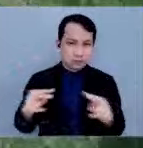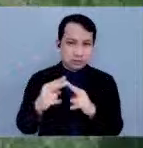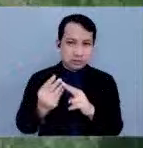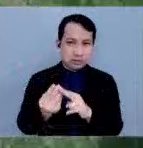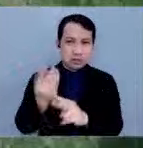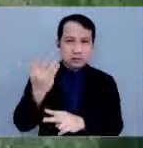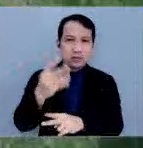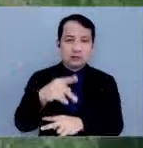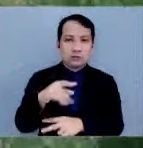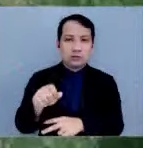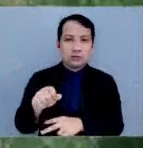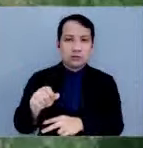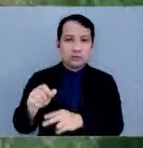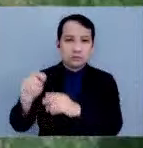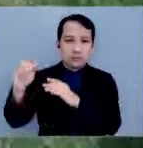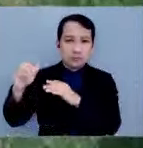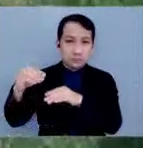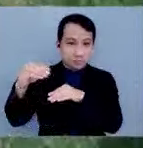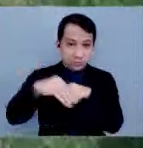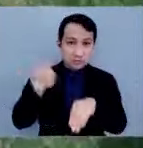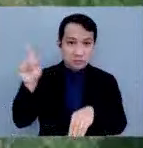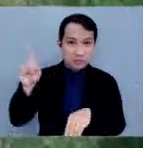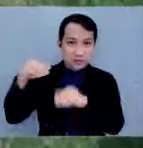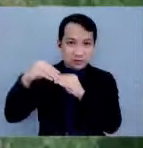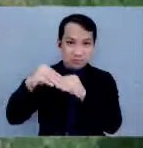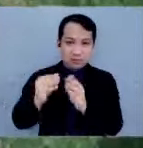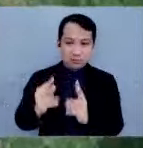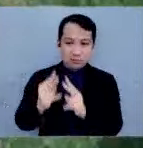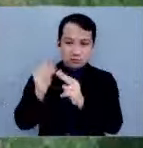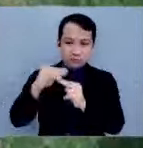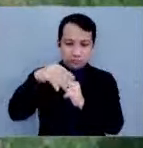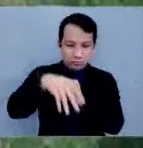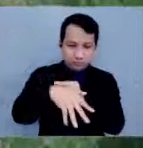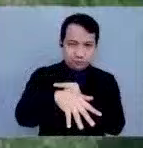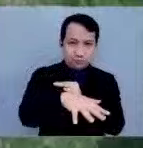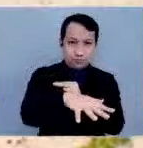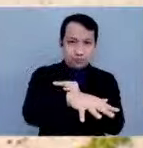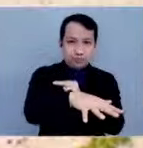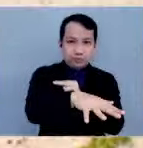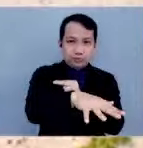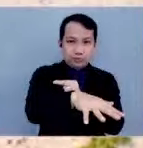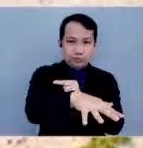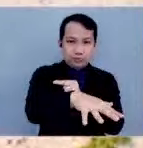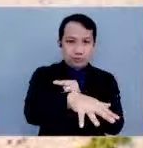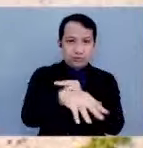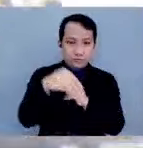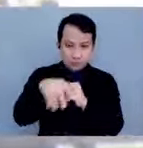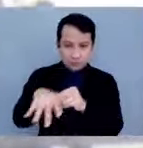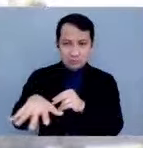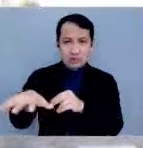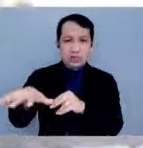Ang lahar na yan ang tinuturong daylan kaya nagbabaha umano sa ilang lugar.